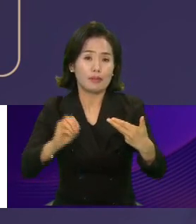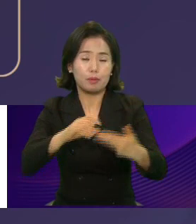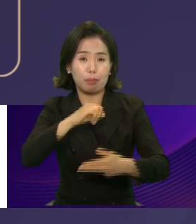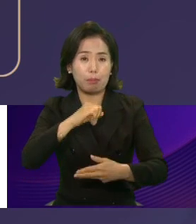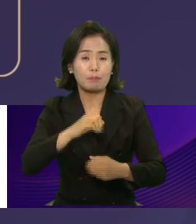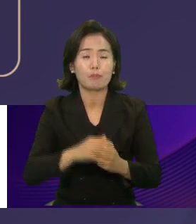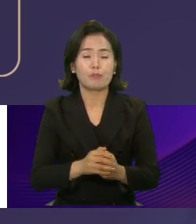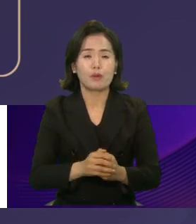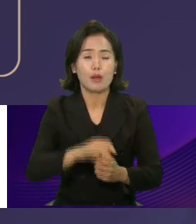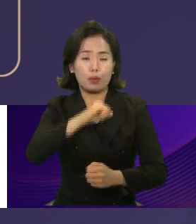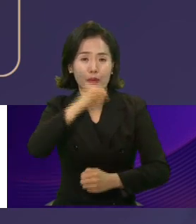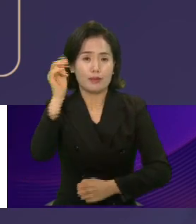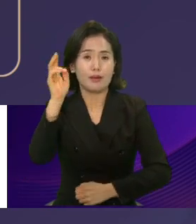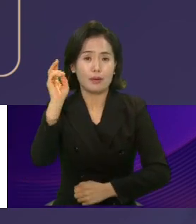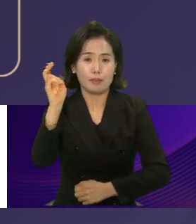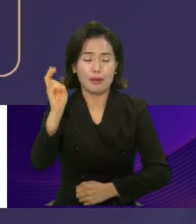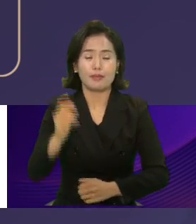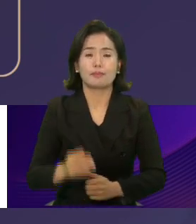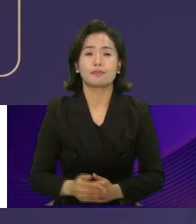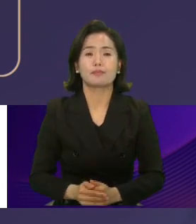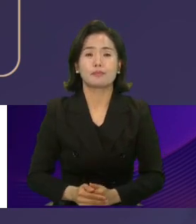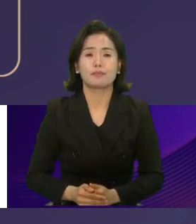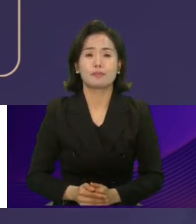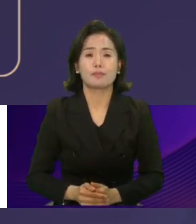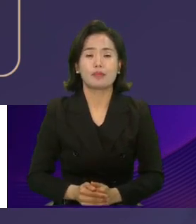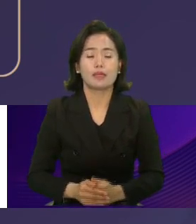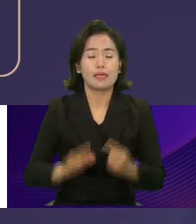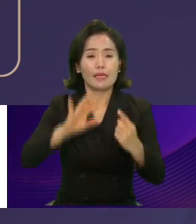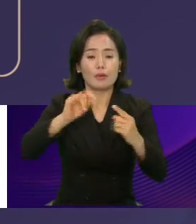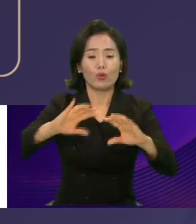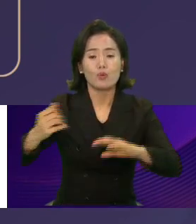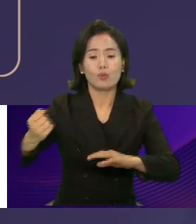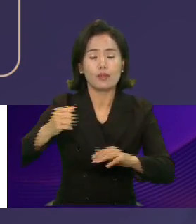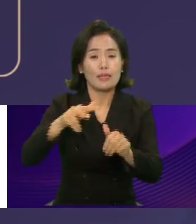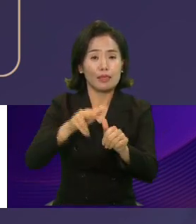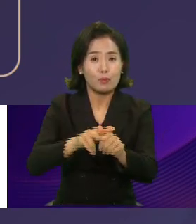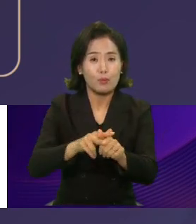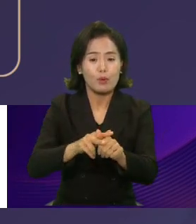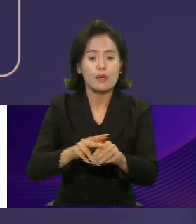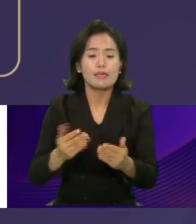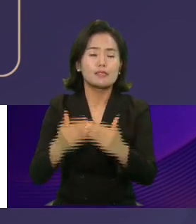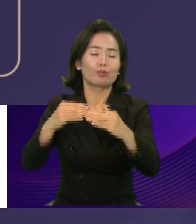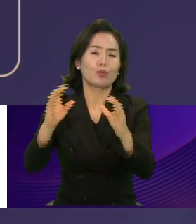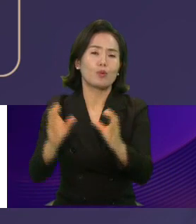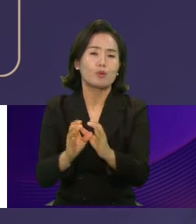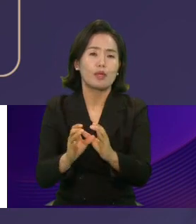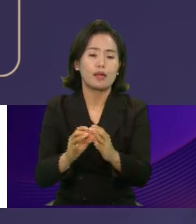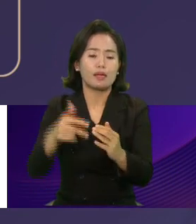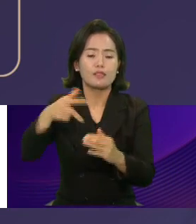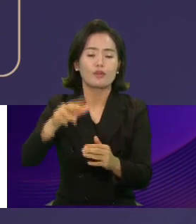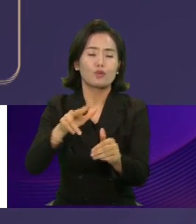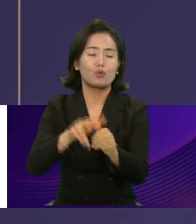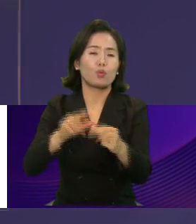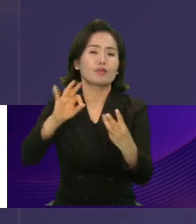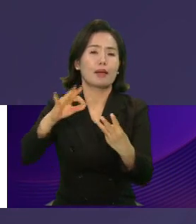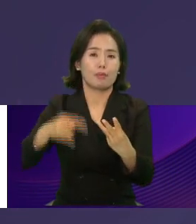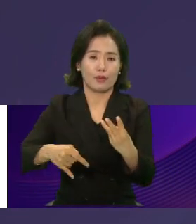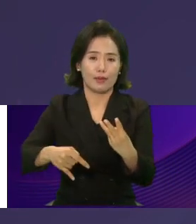득표율로 당선이 유력시 되고 있습니다. 2위는 국민의힘 김정현 후보, 3위는 진보당 정의성 후보입니다.